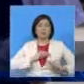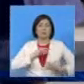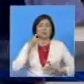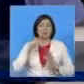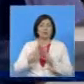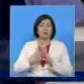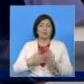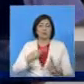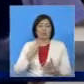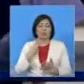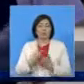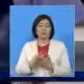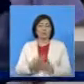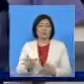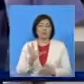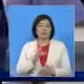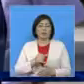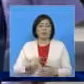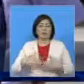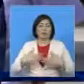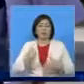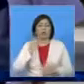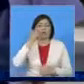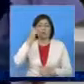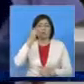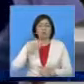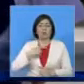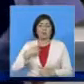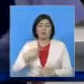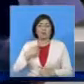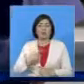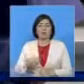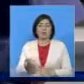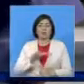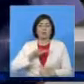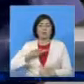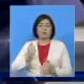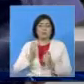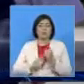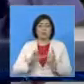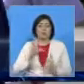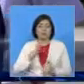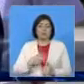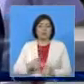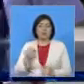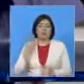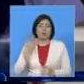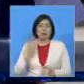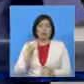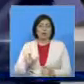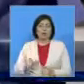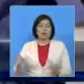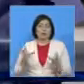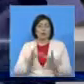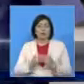сүйістікпенен қарап жүргендеріңізге, бәріңізге де зор алғыс айтамыз. Әрине, біз әр кезде халықтың біреуі өзіміз болатын болсақ,